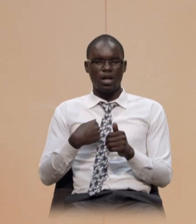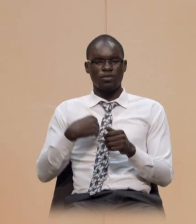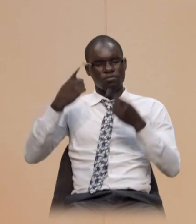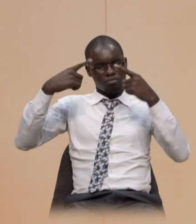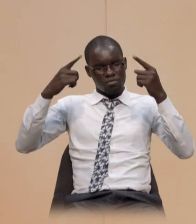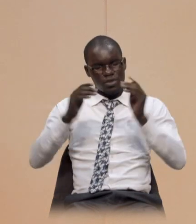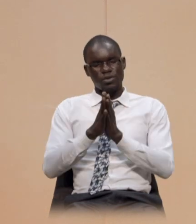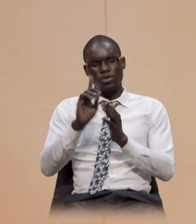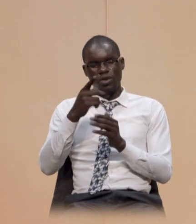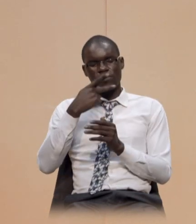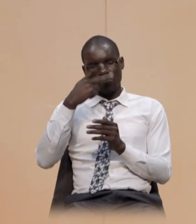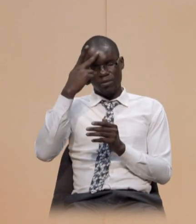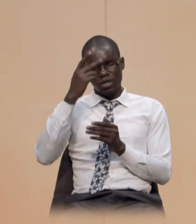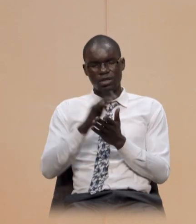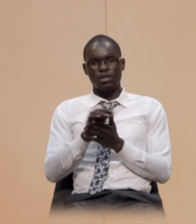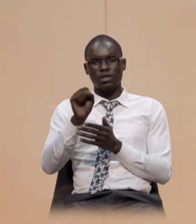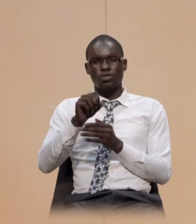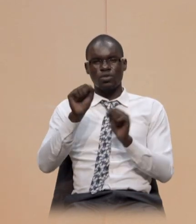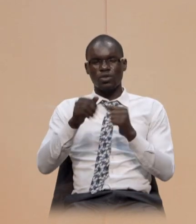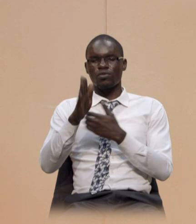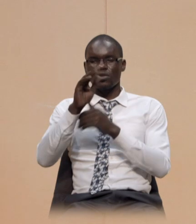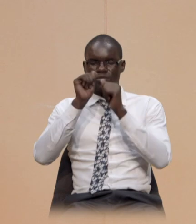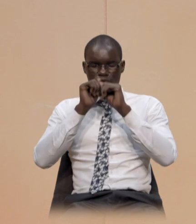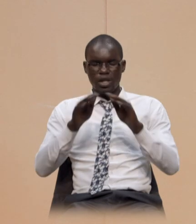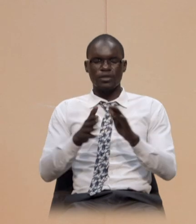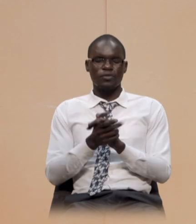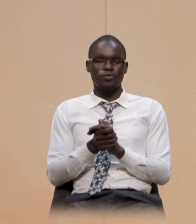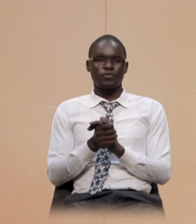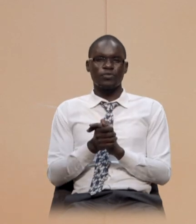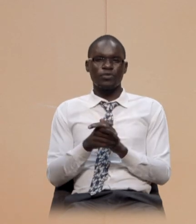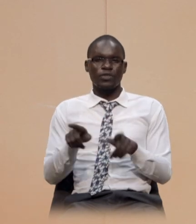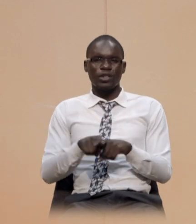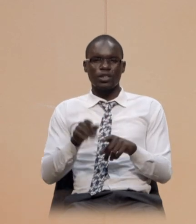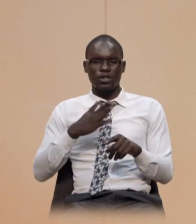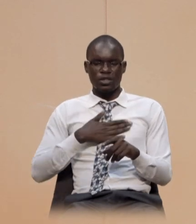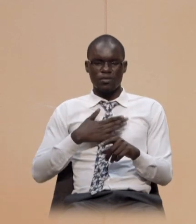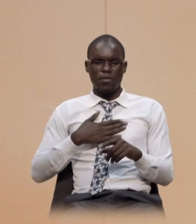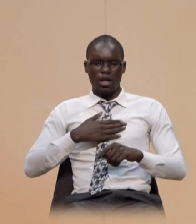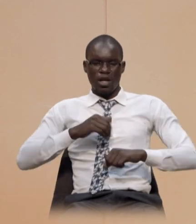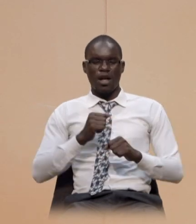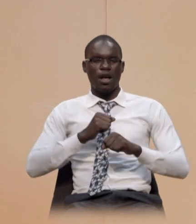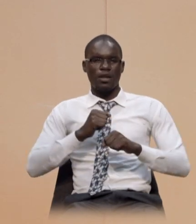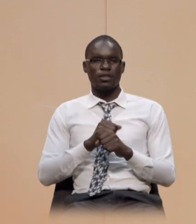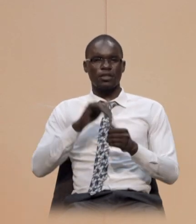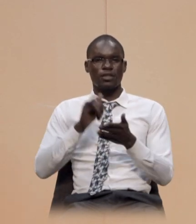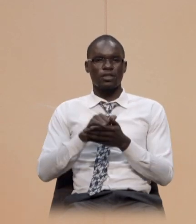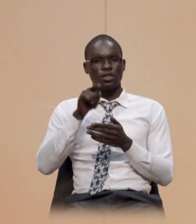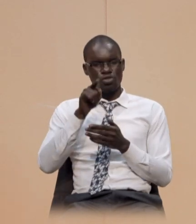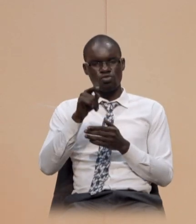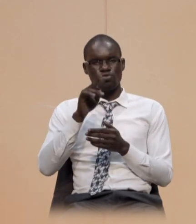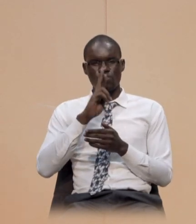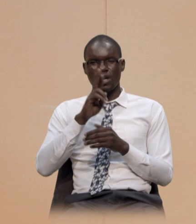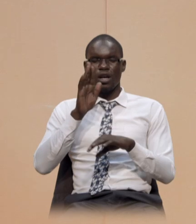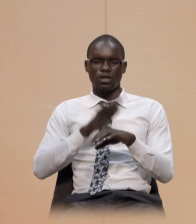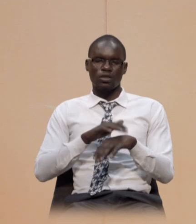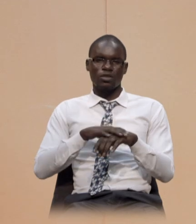pia itafaulu. Kwa hivyo Mungu akubariki. It is my pleasure because you are a treasure.